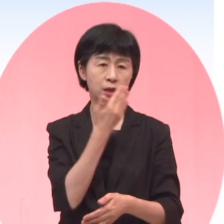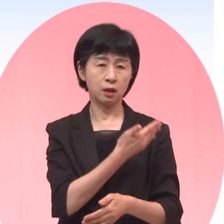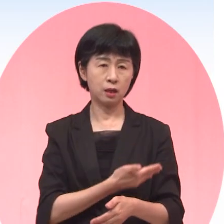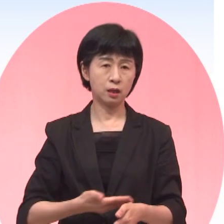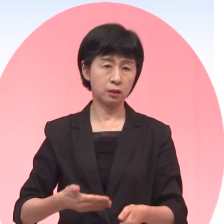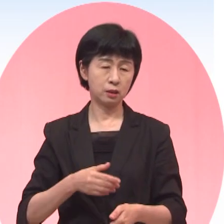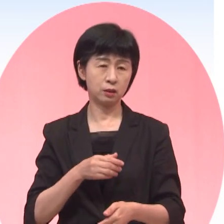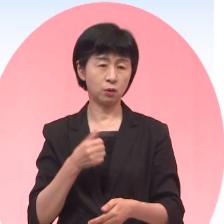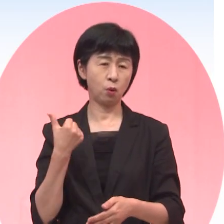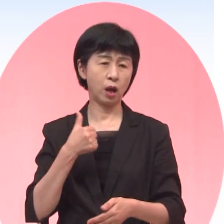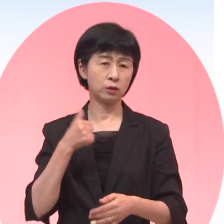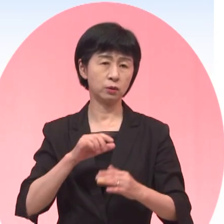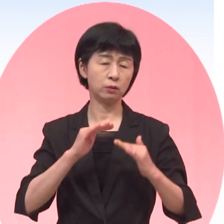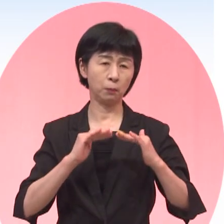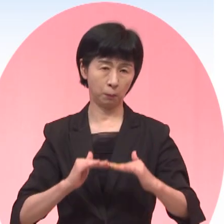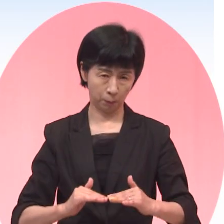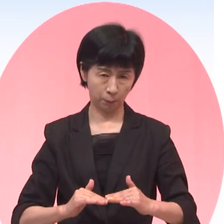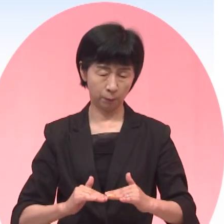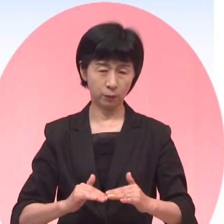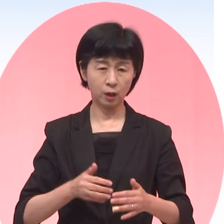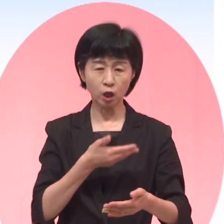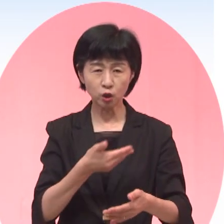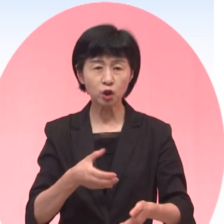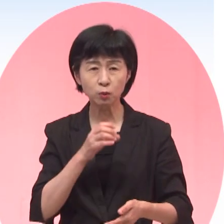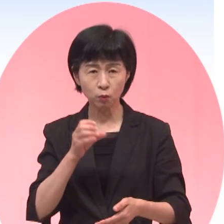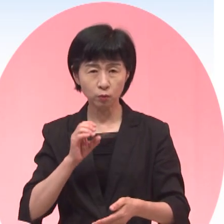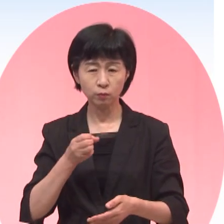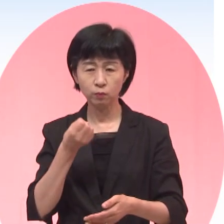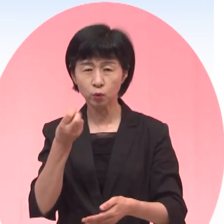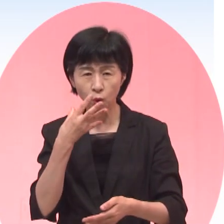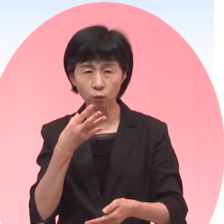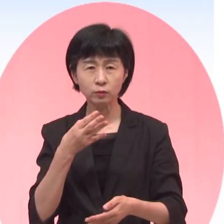冷やし、水分、塩分補給をしてください。